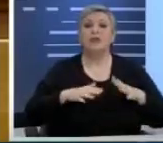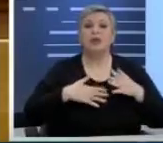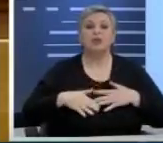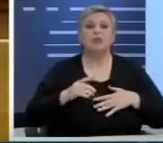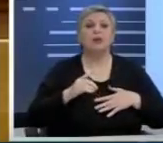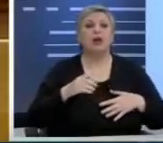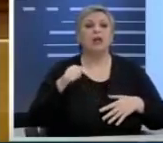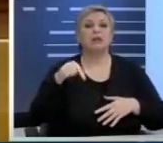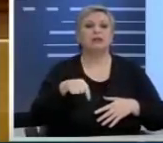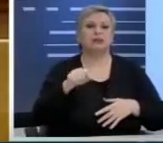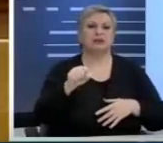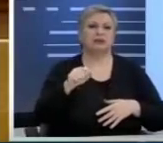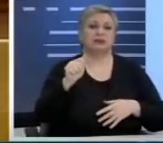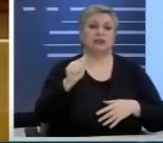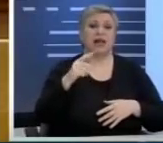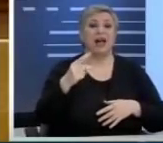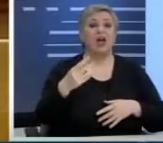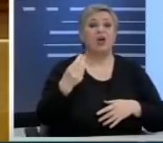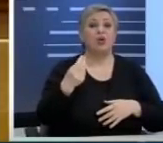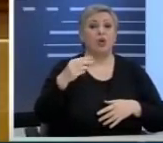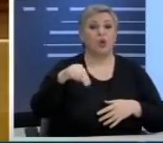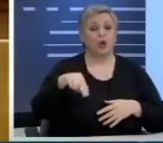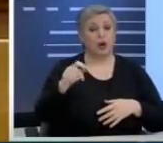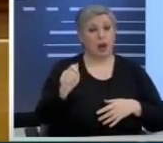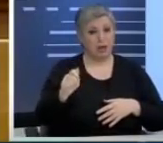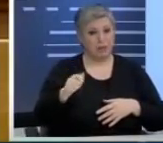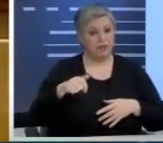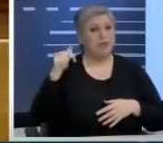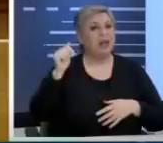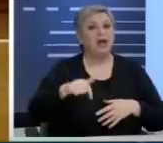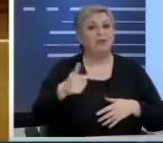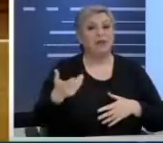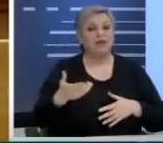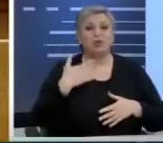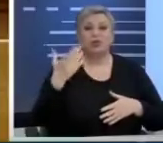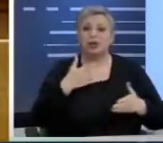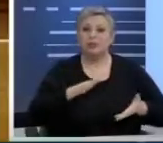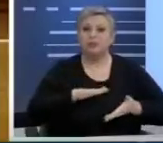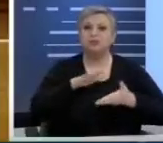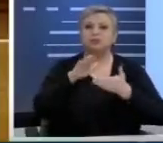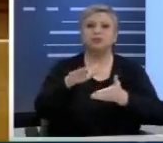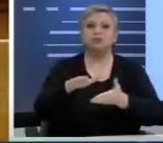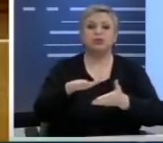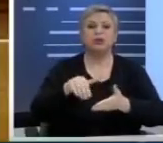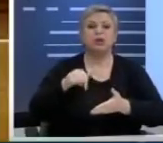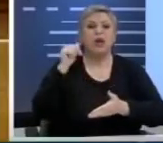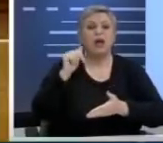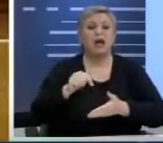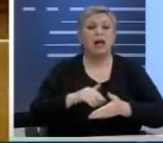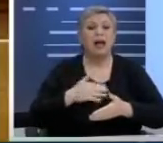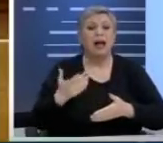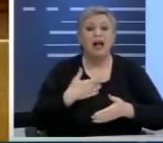τώρα, φέτος, πήρε το βραβείο από το RiskNet του καλύτερου διαχειριστή